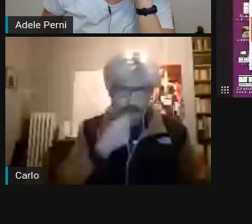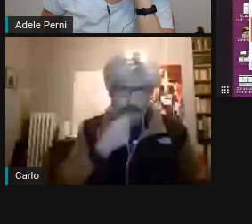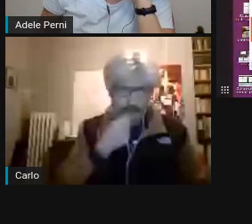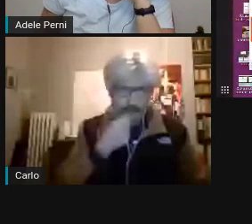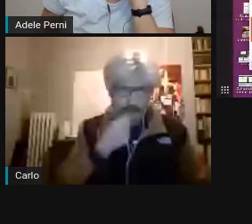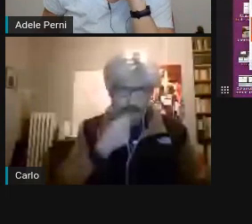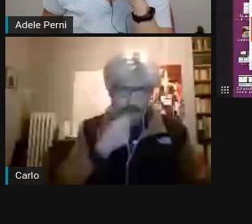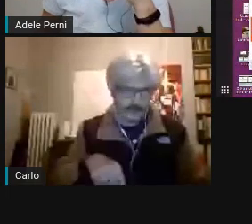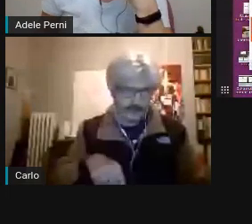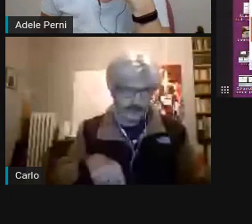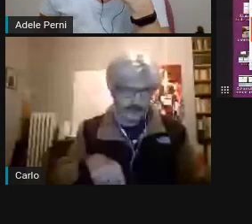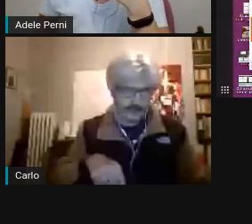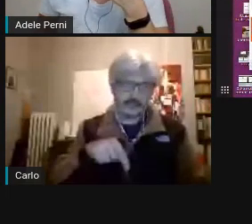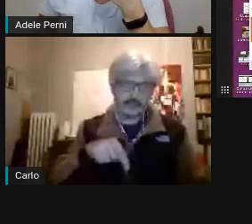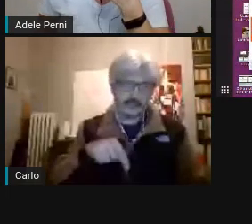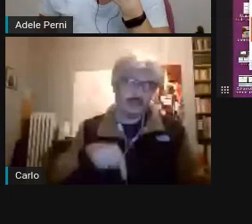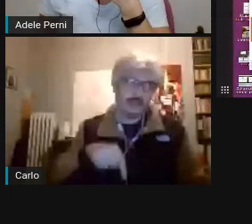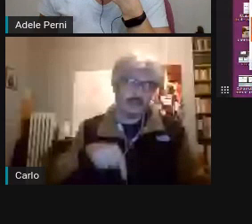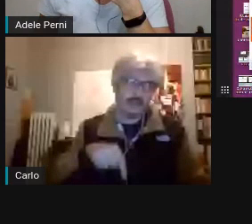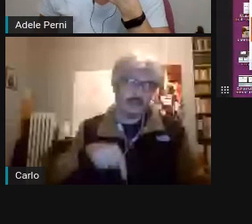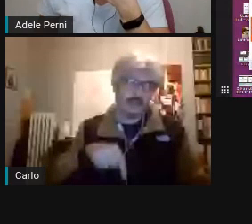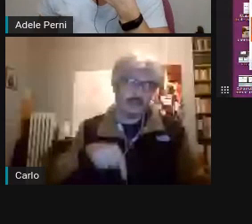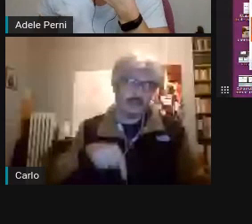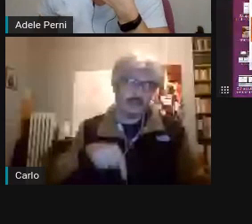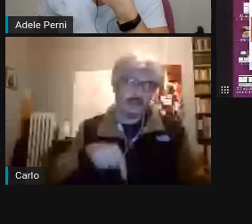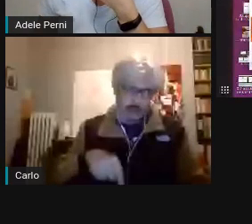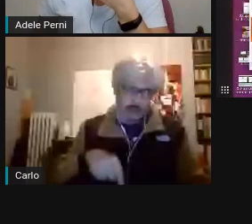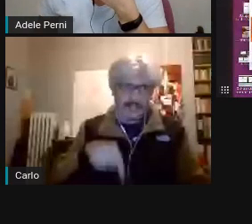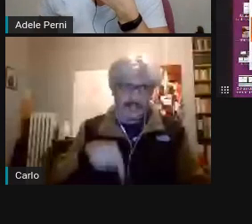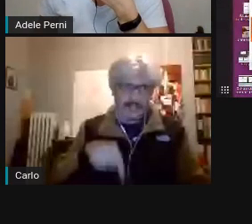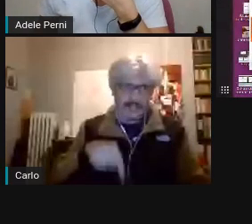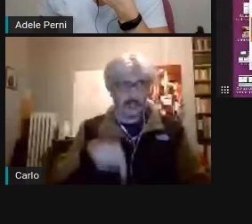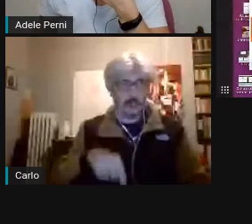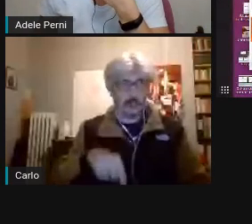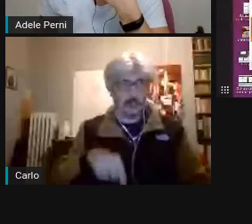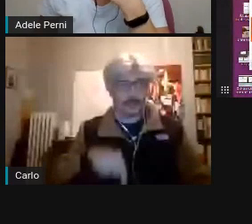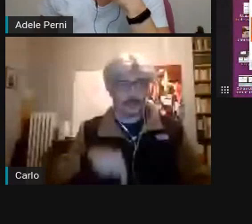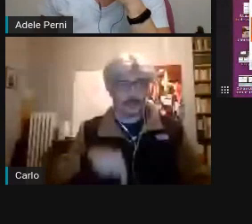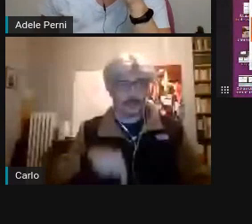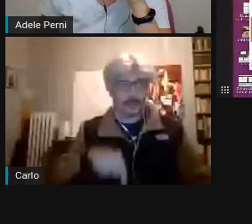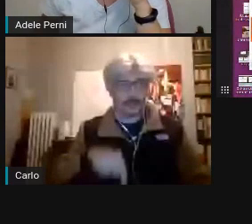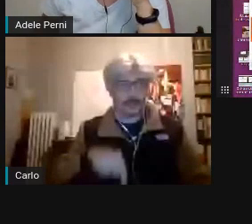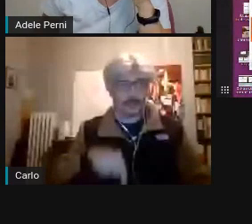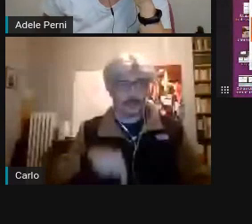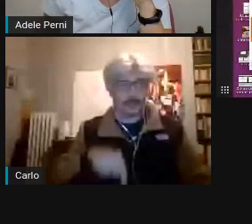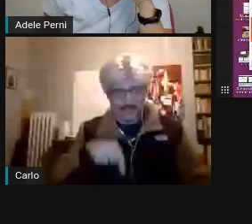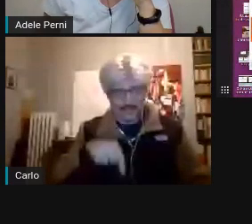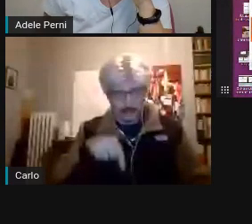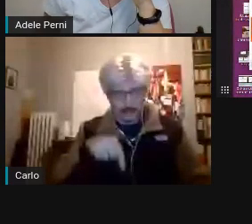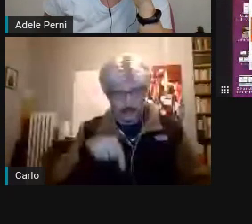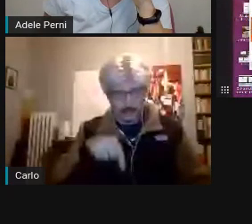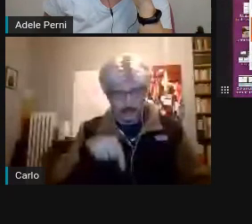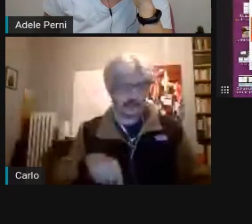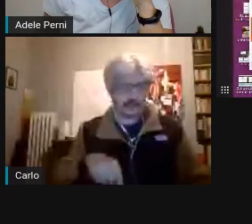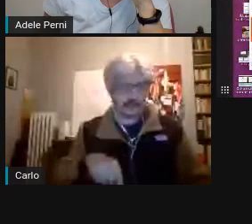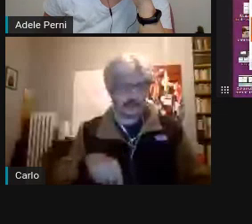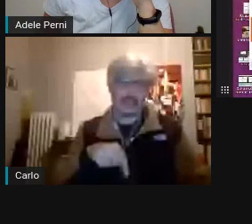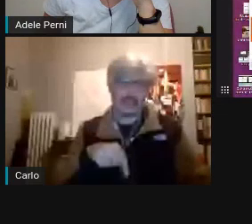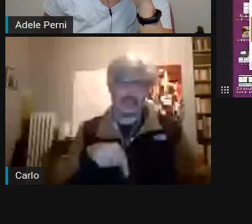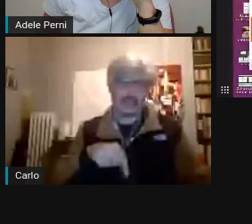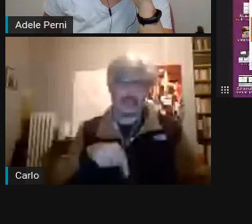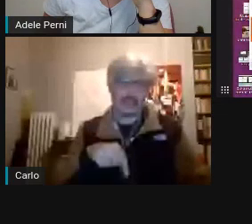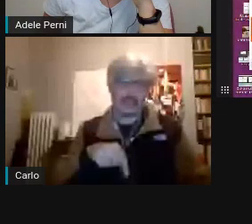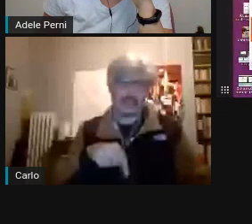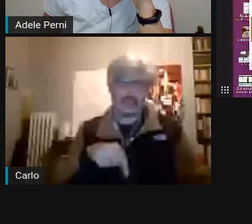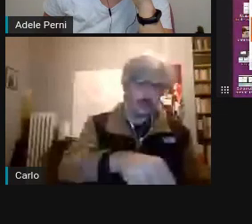tastino permette di schiacciare un tasto e a seconda del momento in cui man schiaccia quel tasto capitano